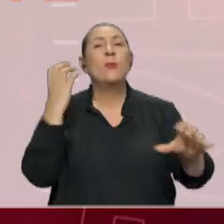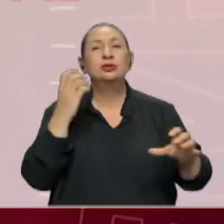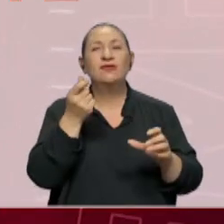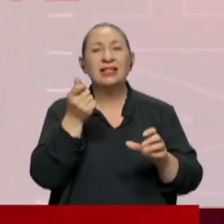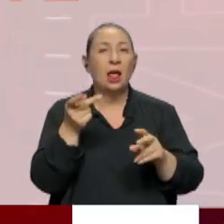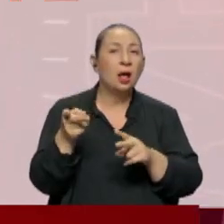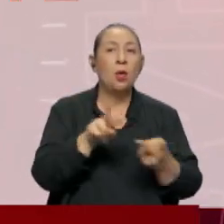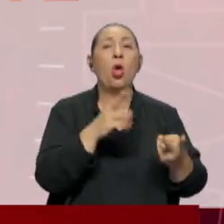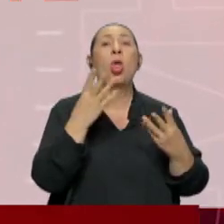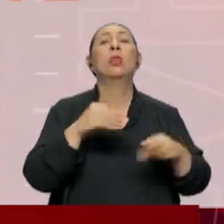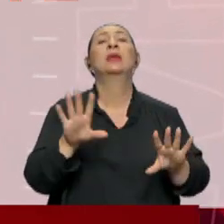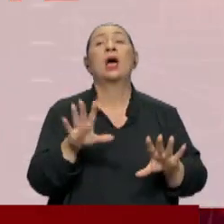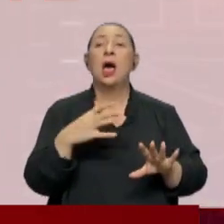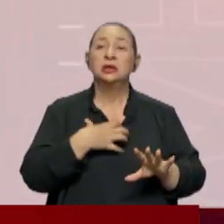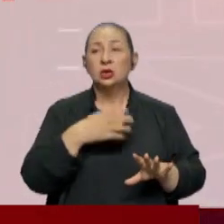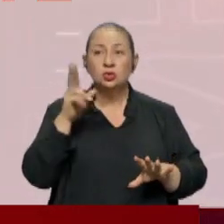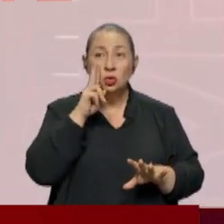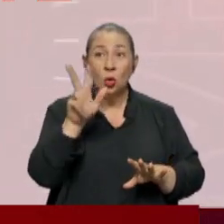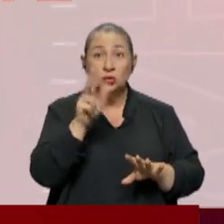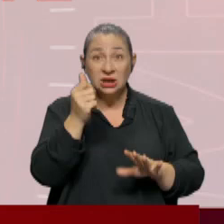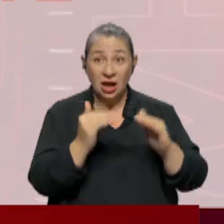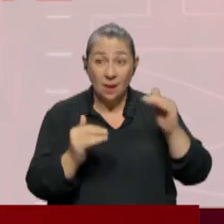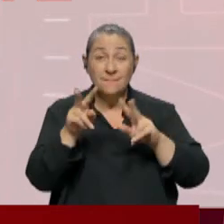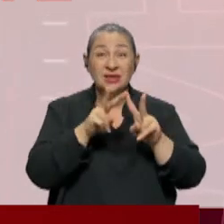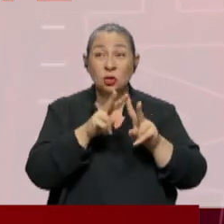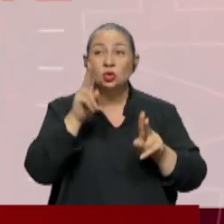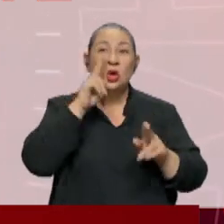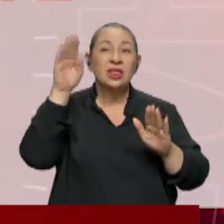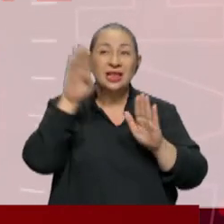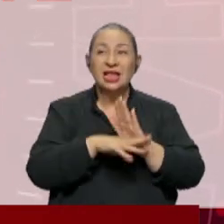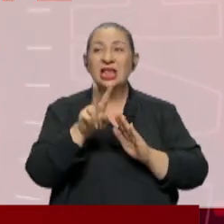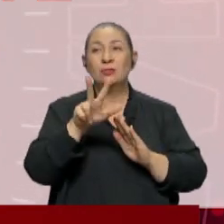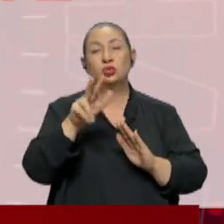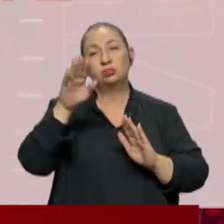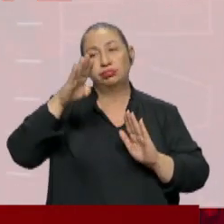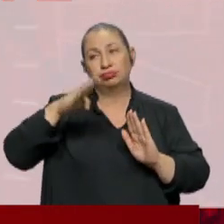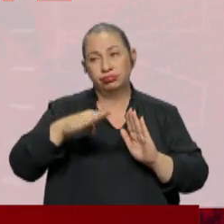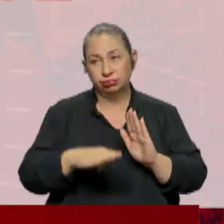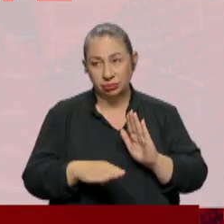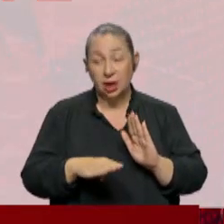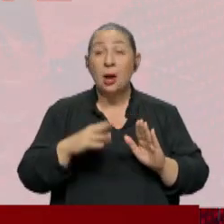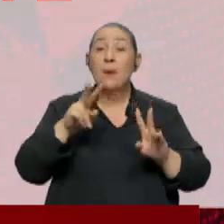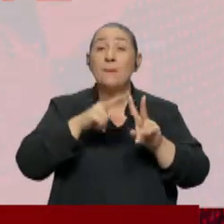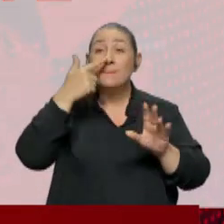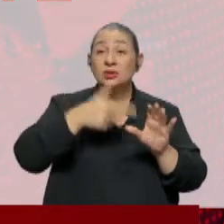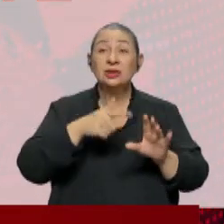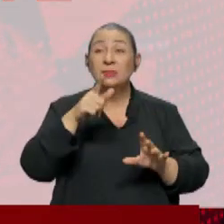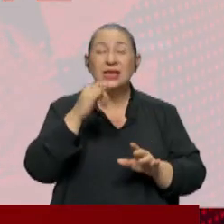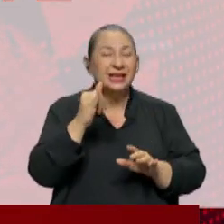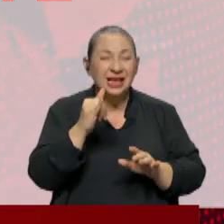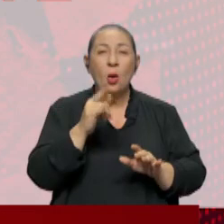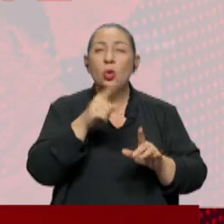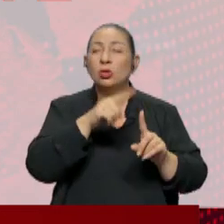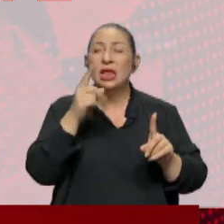fiyatlarına yansımadı. Haziran sonunda 30 lirayı bile aşan mazot fiyatı son gelen indirimle 23 liralara kadar düştü. Mazotun litresi o günden bu